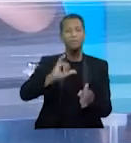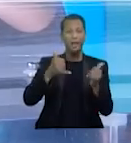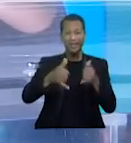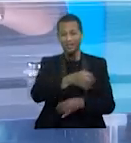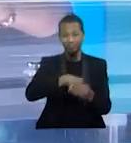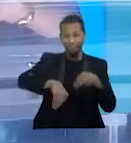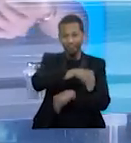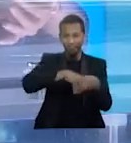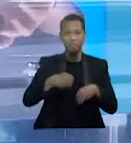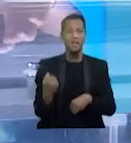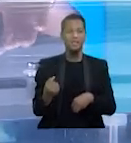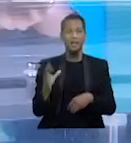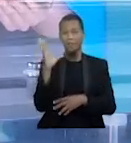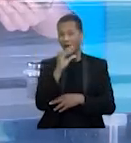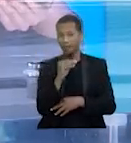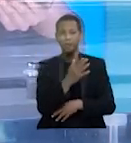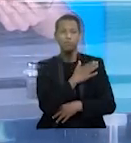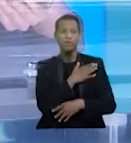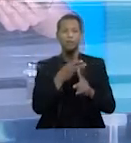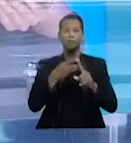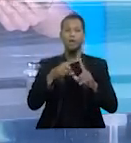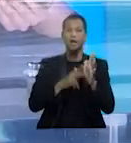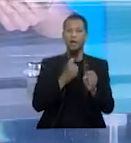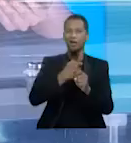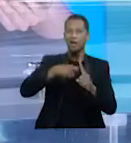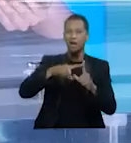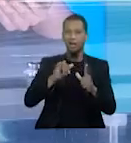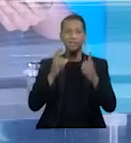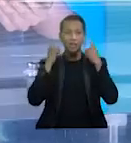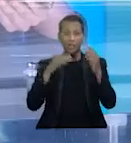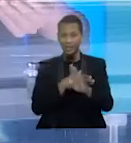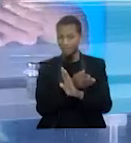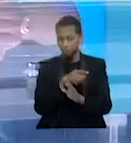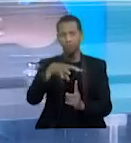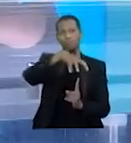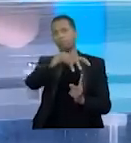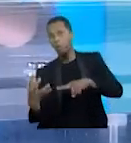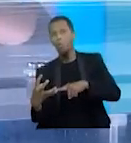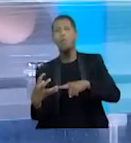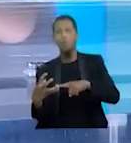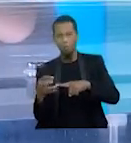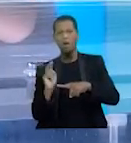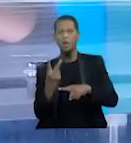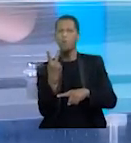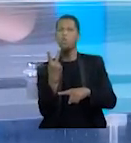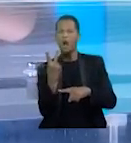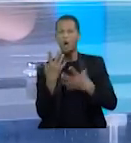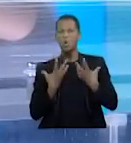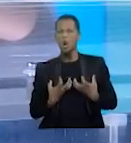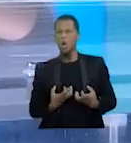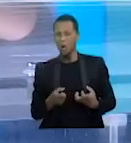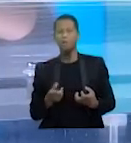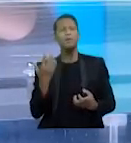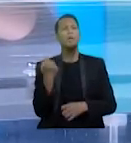Pemirsa, wahana permainan pasar malam di Kabupaten Bangkalan, Jawa Timur ambruk. Karena melukai dua pengunjung, polisi menutup pasar malam Bazar Maulud